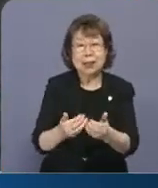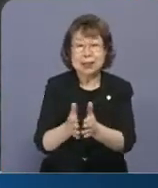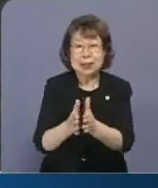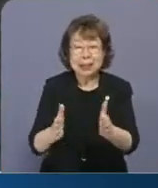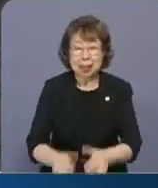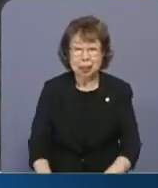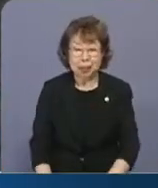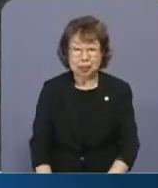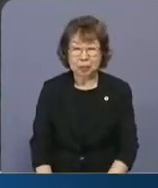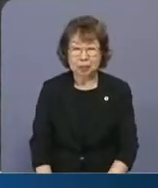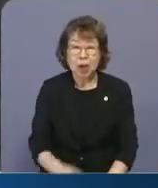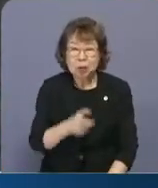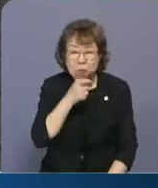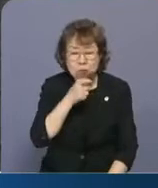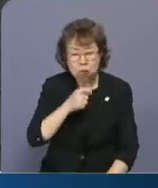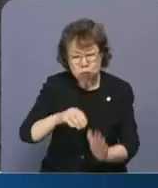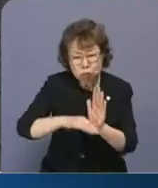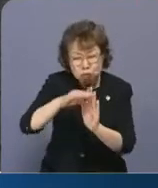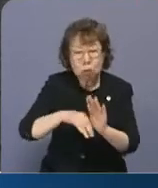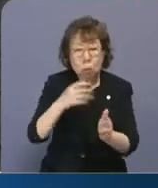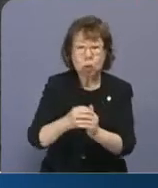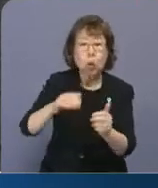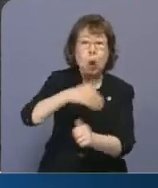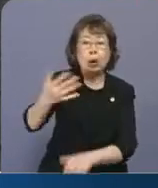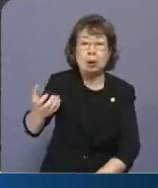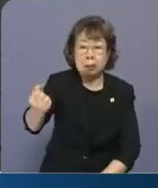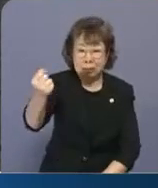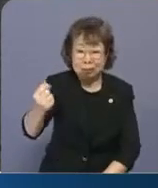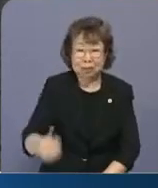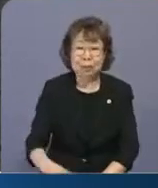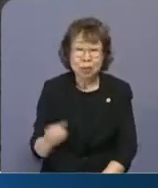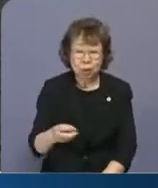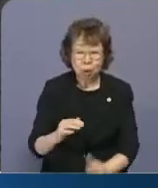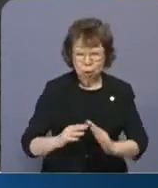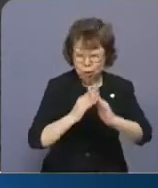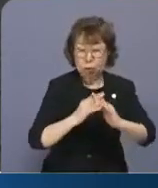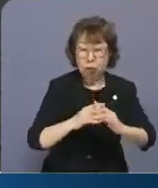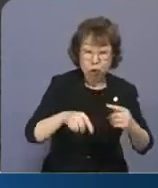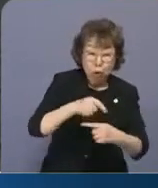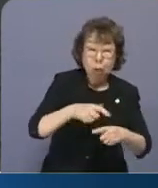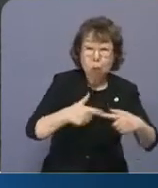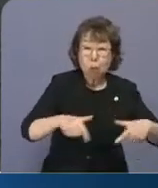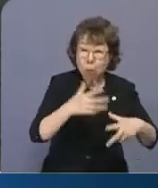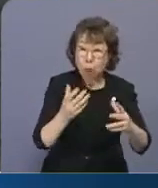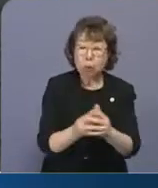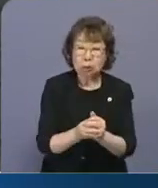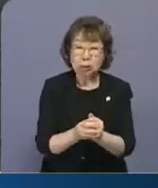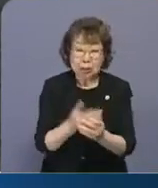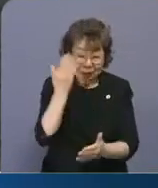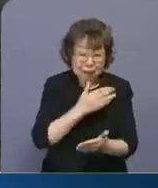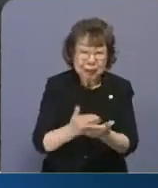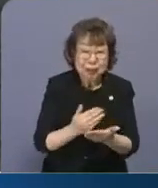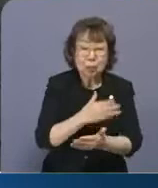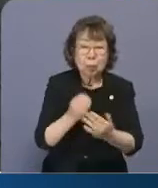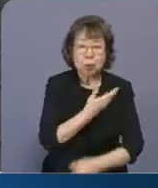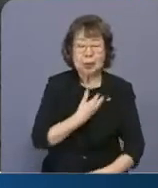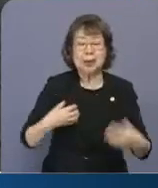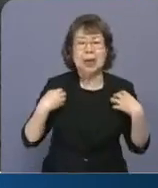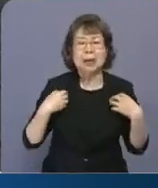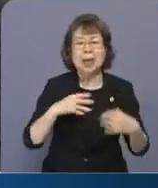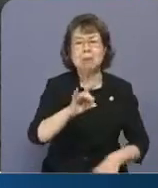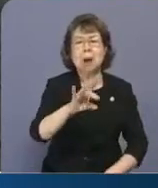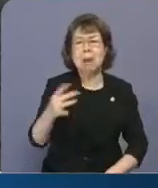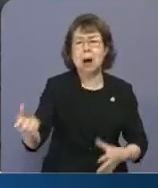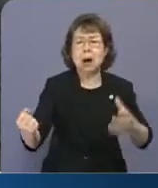앞서 말씀드린 것처럼 수질 수량 관리는 부산환경공단에서 맡고 있고 시설 운영과 동천 환경 일대 정비는 각 지자체가 맡고 있기